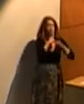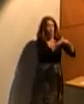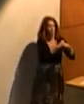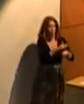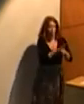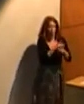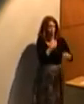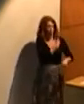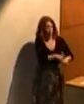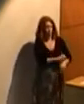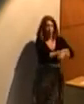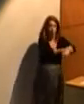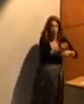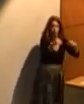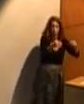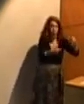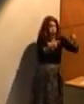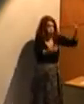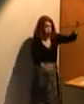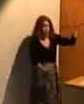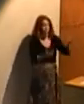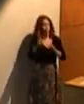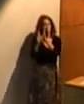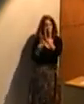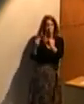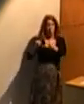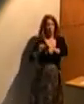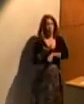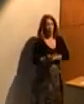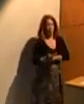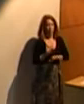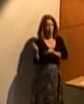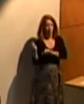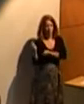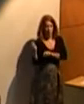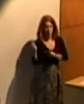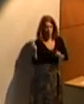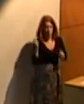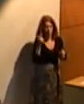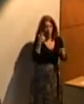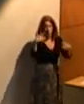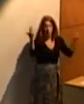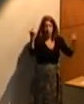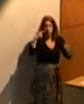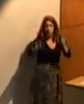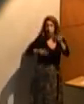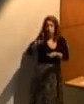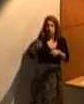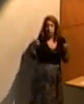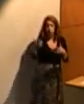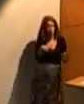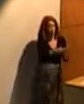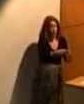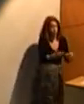qui serait celui qui permettrait uniquement selon une volonté quelconque d'acheter ou de revendre